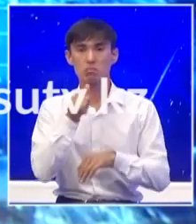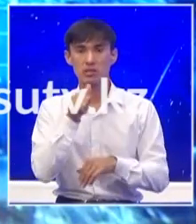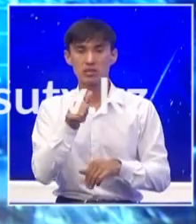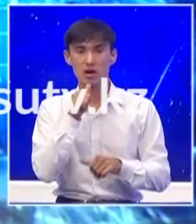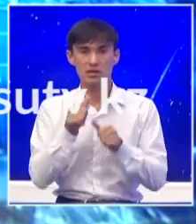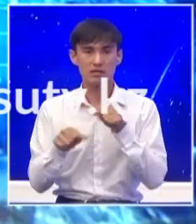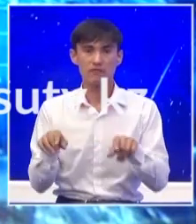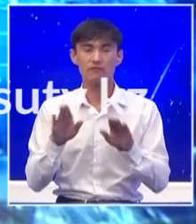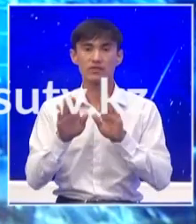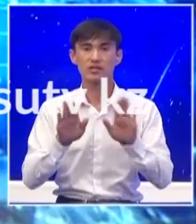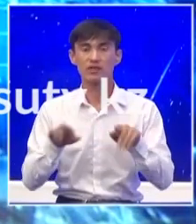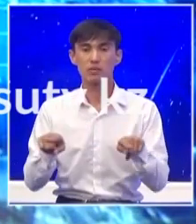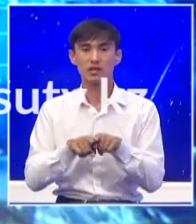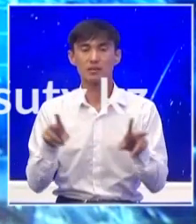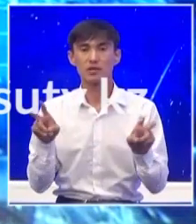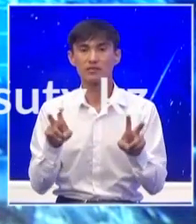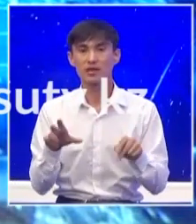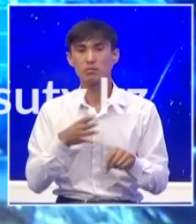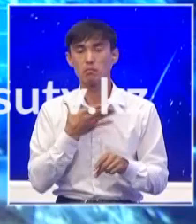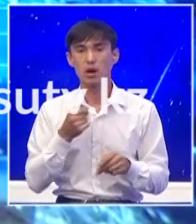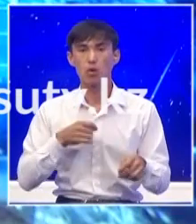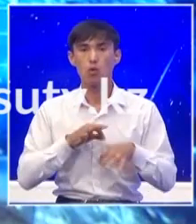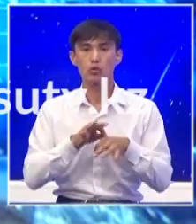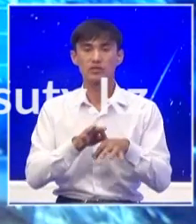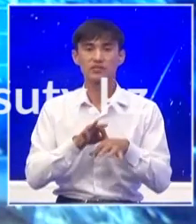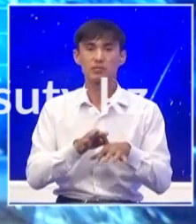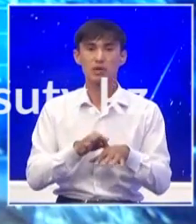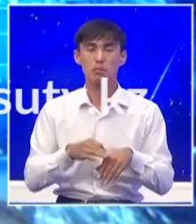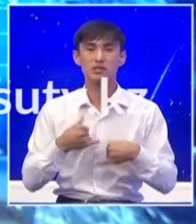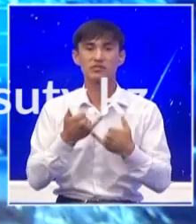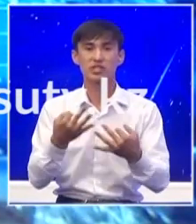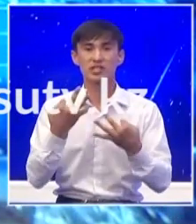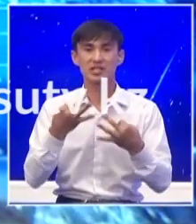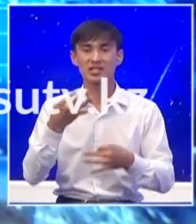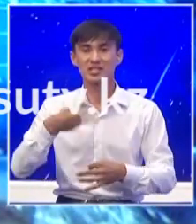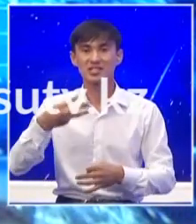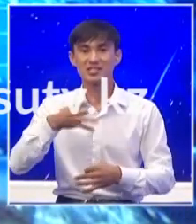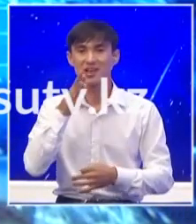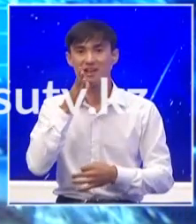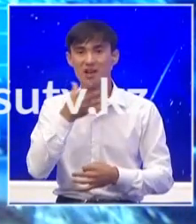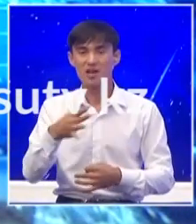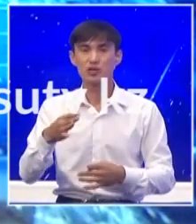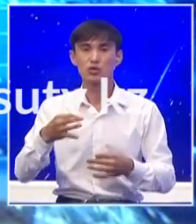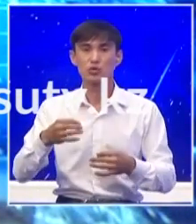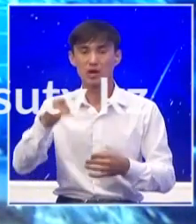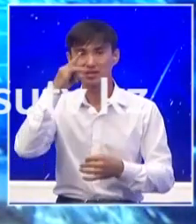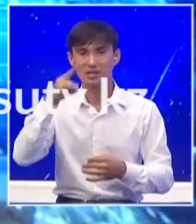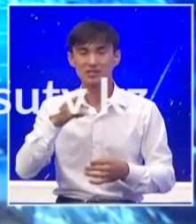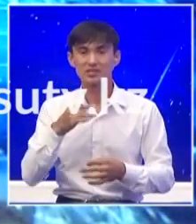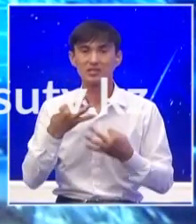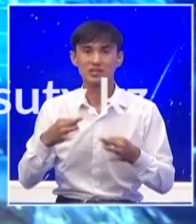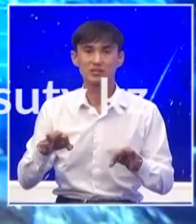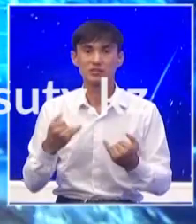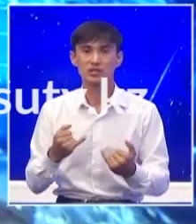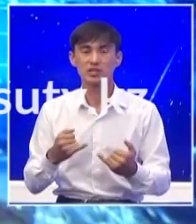под таким названием проходит в Семее. Она посвящена 30-летию закрытия ядерного полигона, передает Хабар-24. В